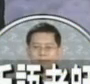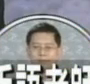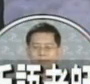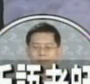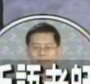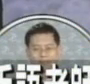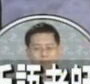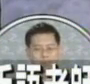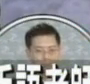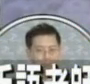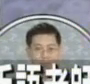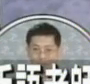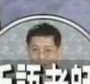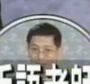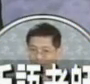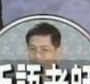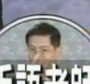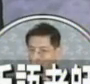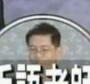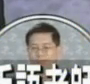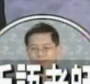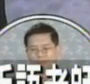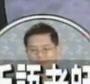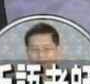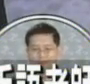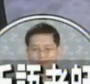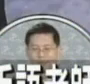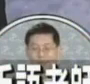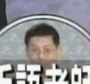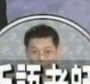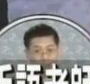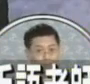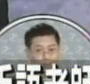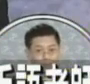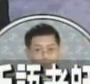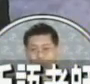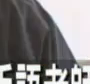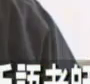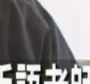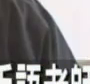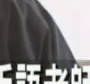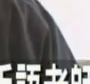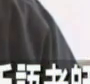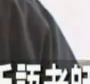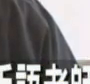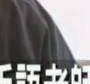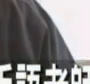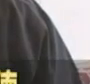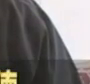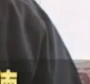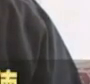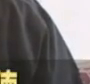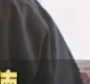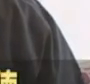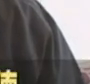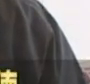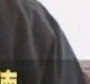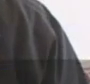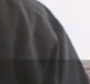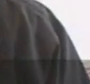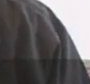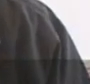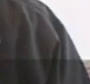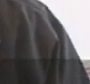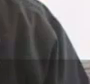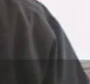但是现场播出首语老师不能慌硬着头皮也要闭下去就要很仔细很仔细的听可是很没有